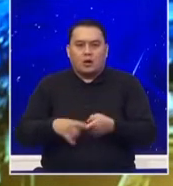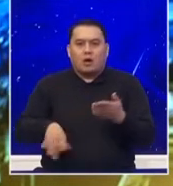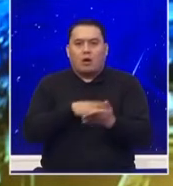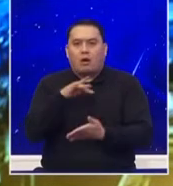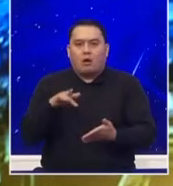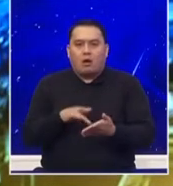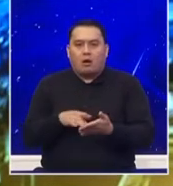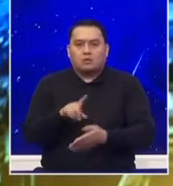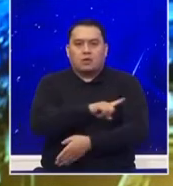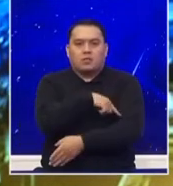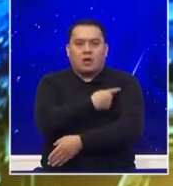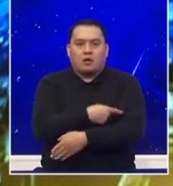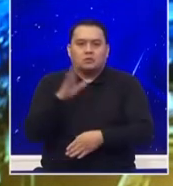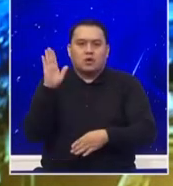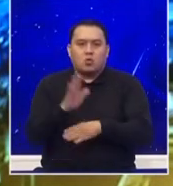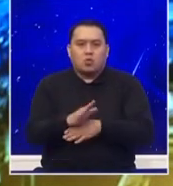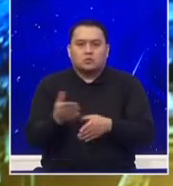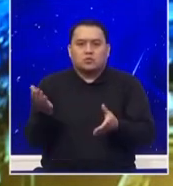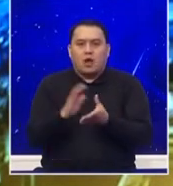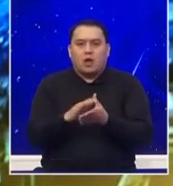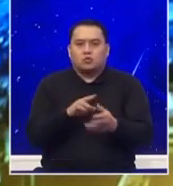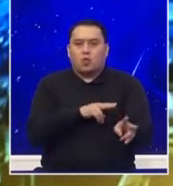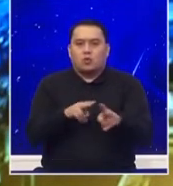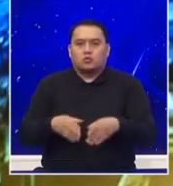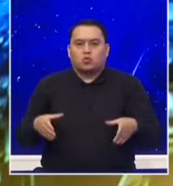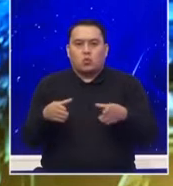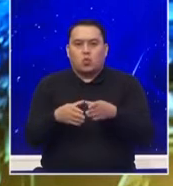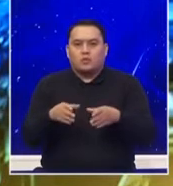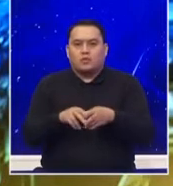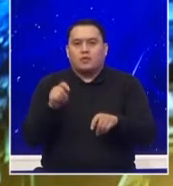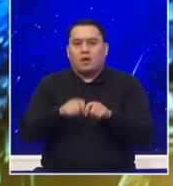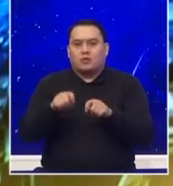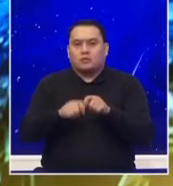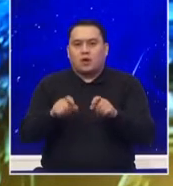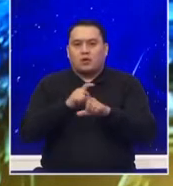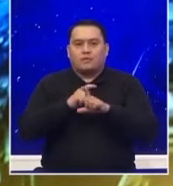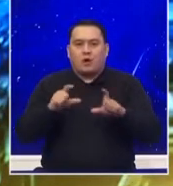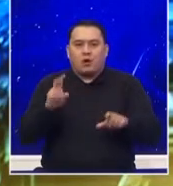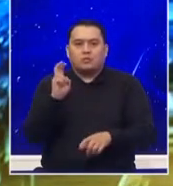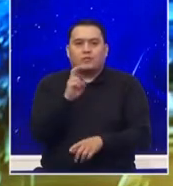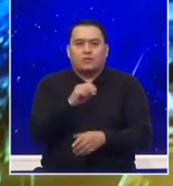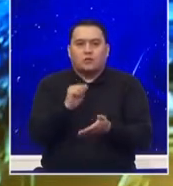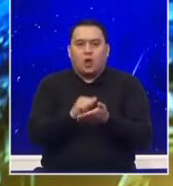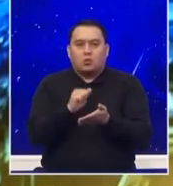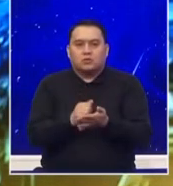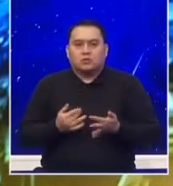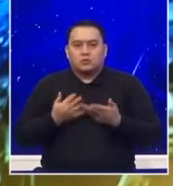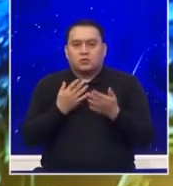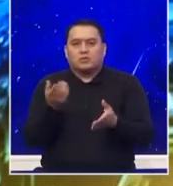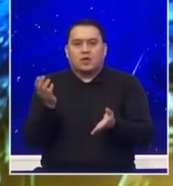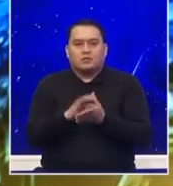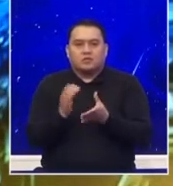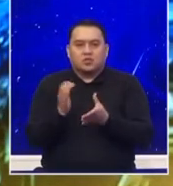қалалық бас санитардың жаңа қаулысымен таныстыру мақсатында мониторингтің топ рейдке шықты. Ғимараттарды аралап, құжаттағы талаптармен